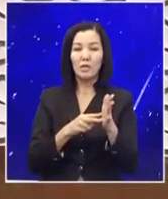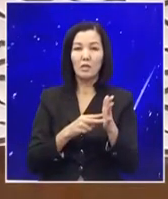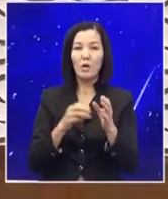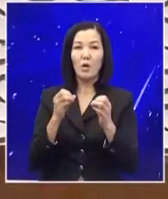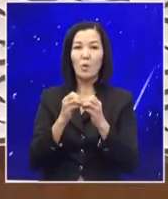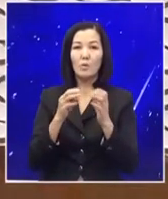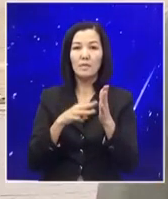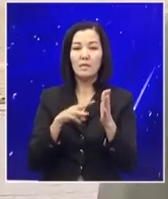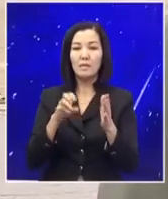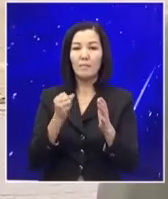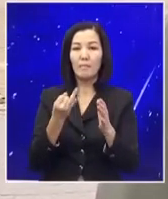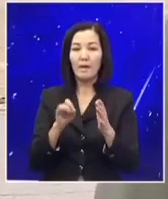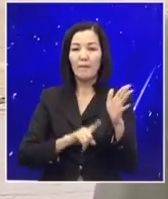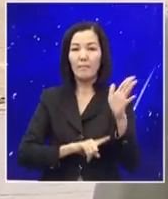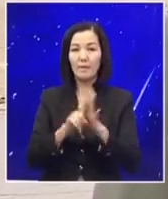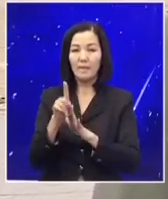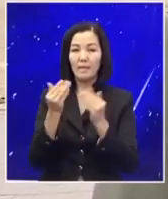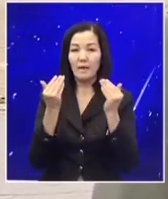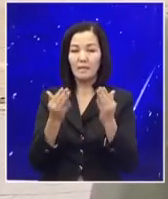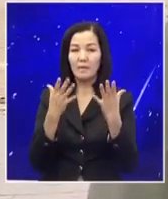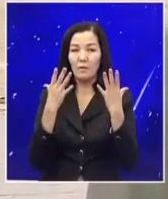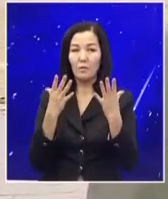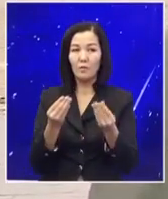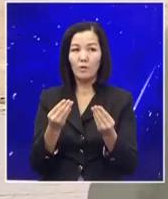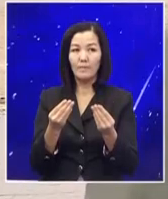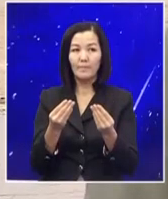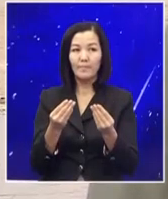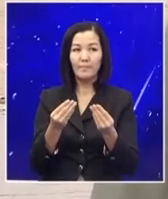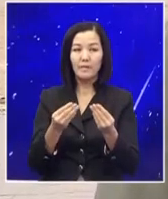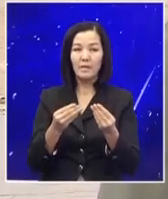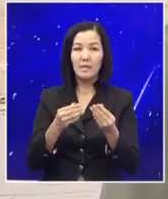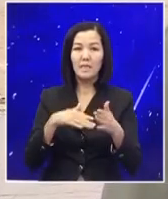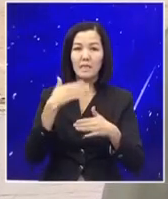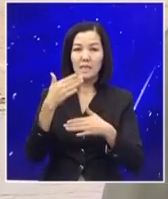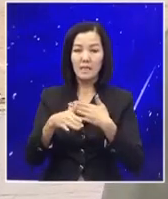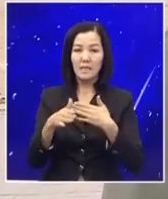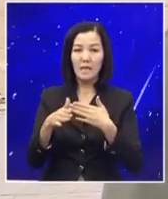майыны бастадық. Қазіргі кезде сыртқы жұмыстар жүруде.